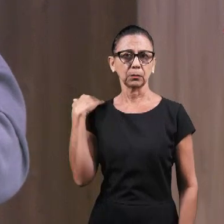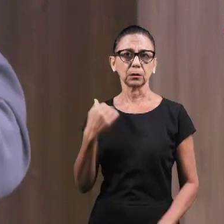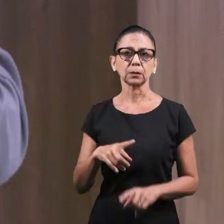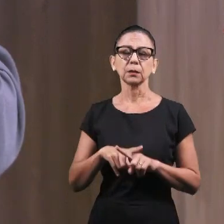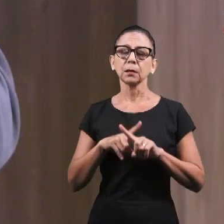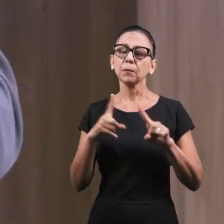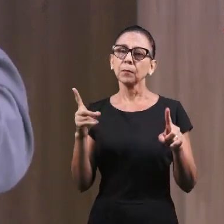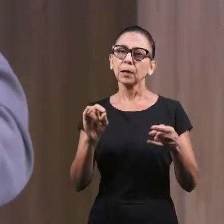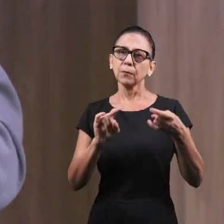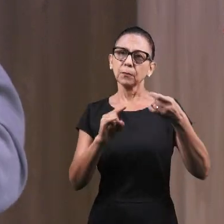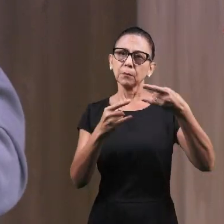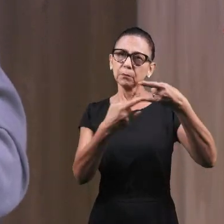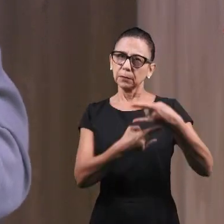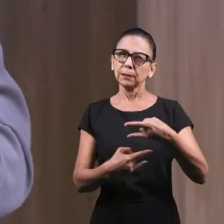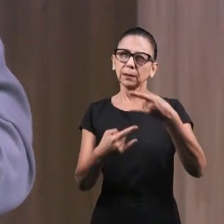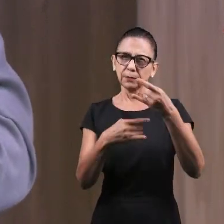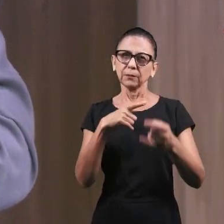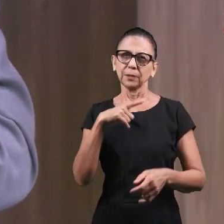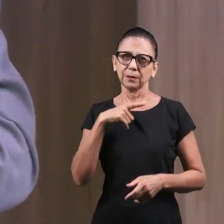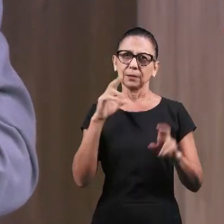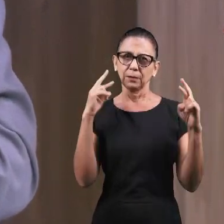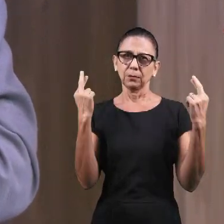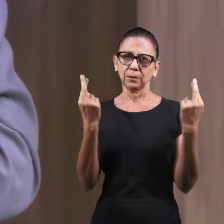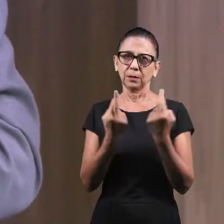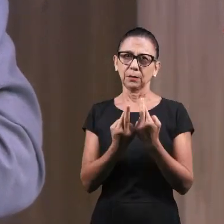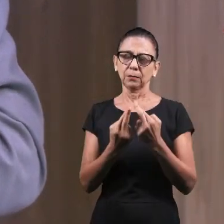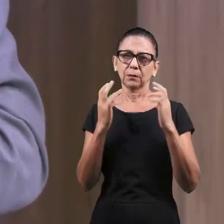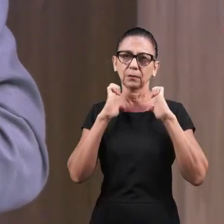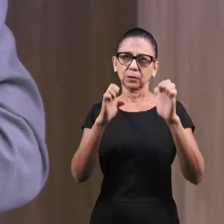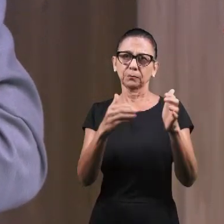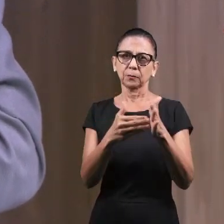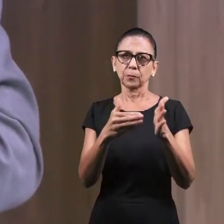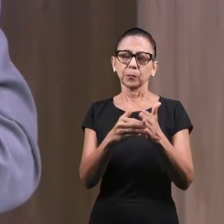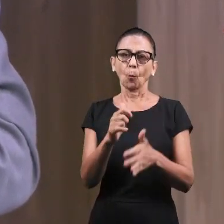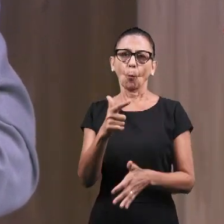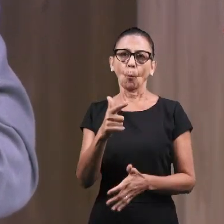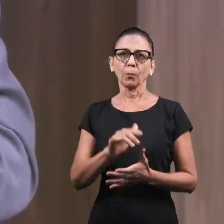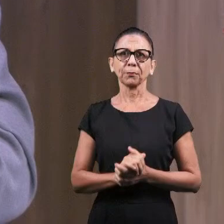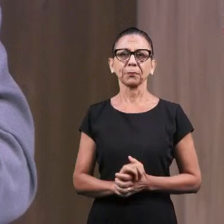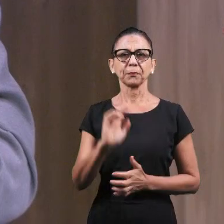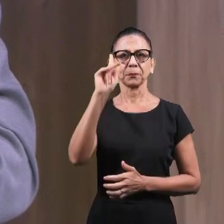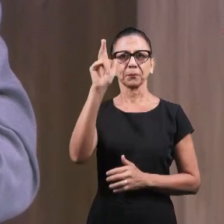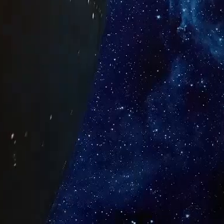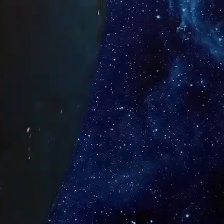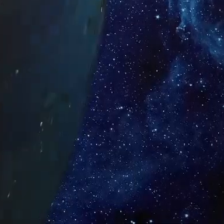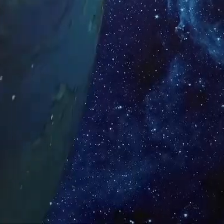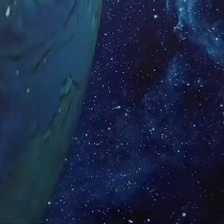ne soit pas interrompu. Nous terminons ainsi l'école biblique dominicale en souhaitant à tous la paix de